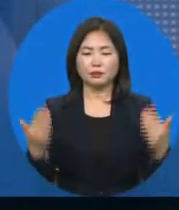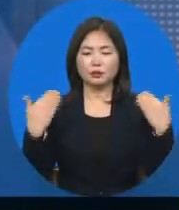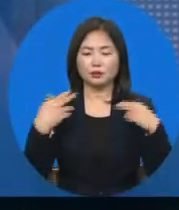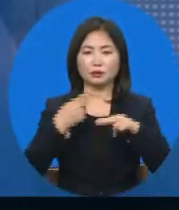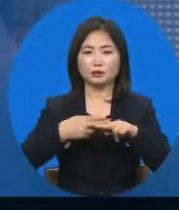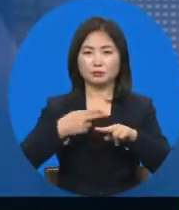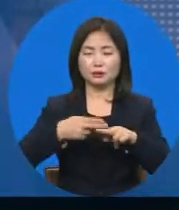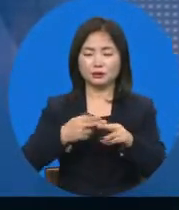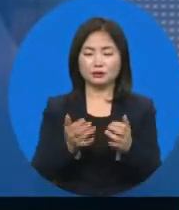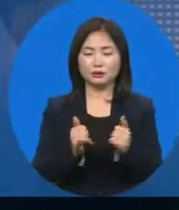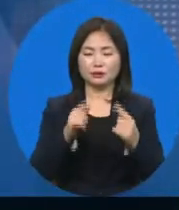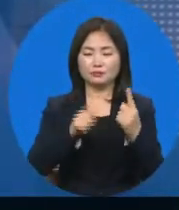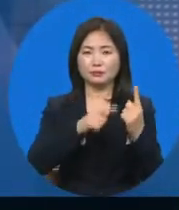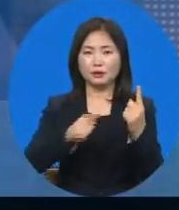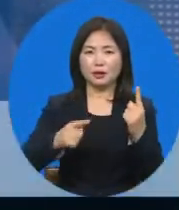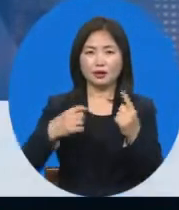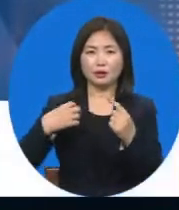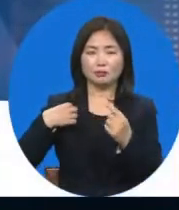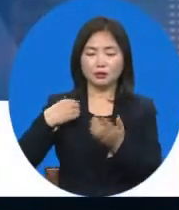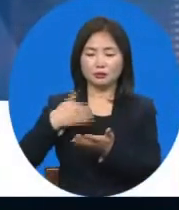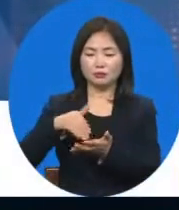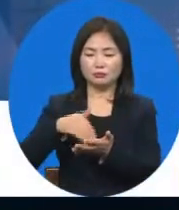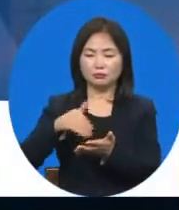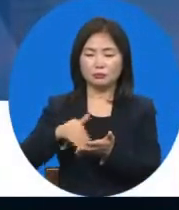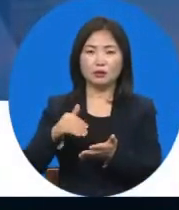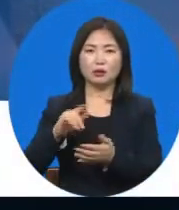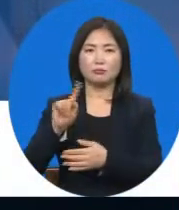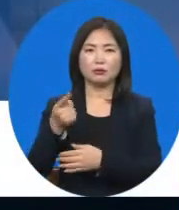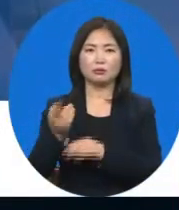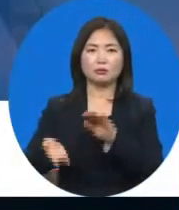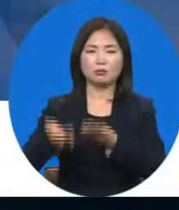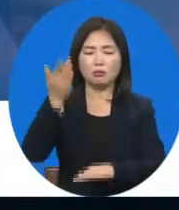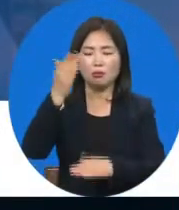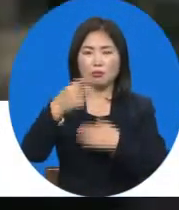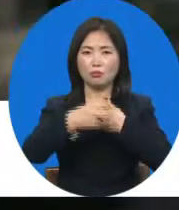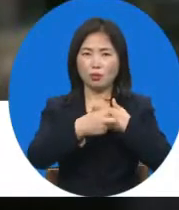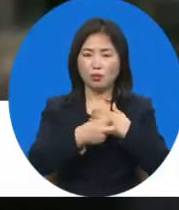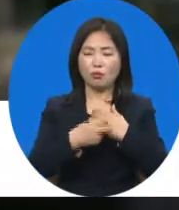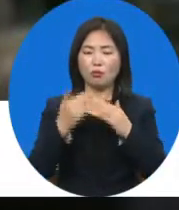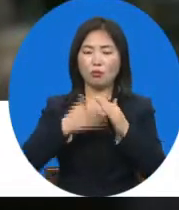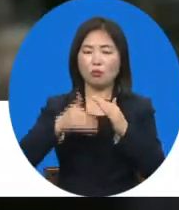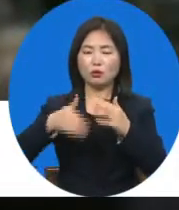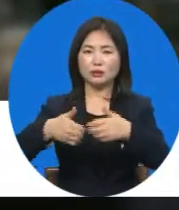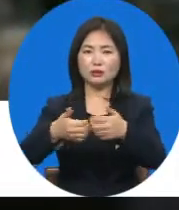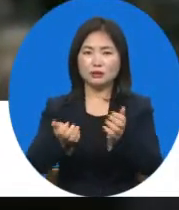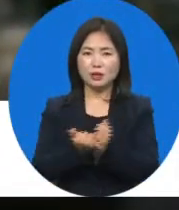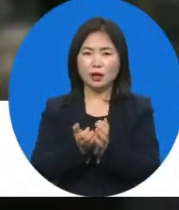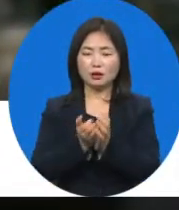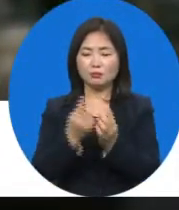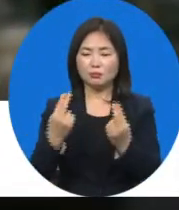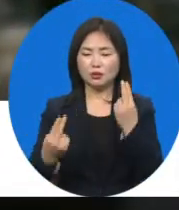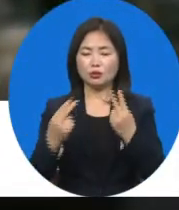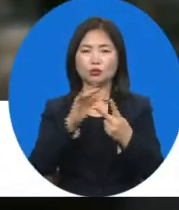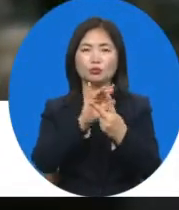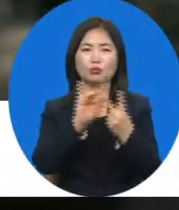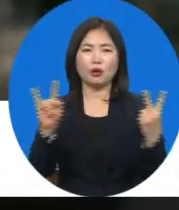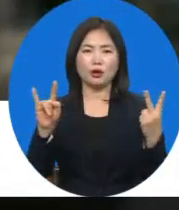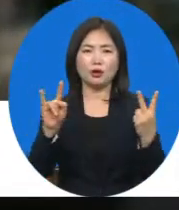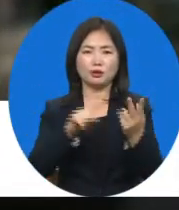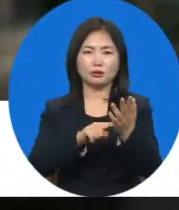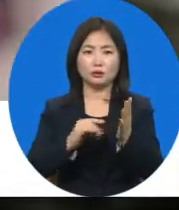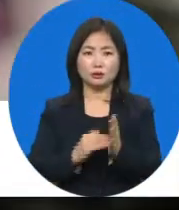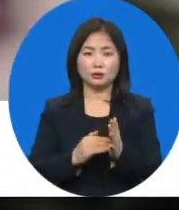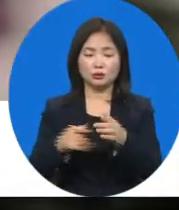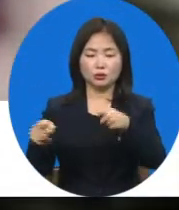학교 급식 노동자 한 명이 감당해야할 급식이 논 200명이 넘어서 병원 등 다른 공공기관의 2배 수준인 것으로